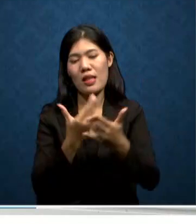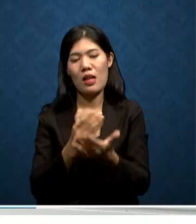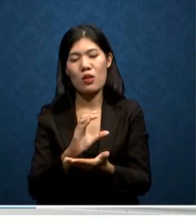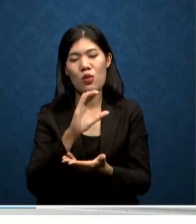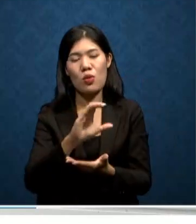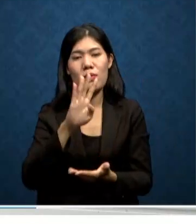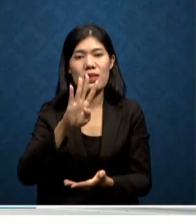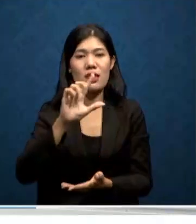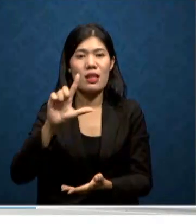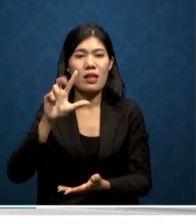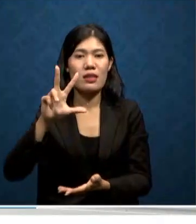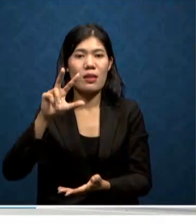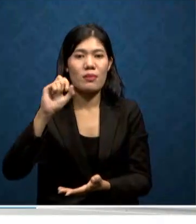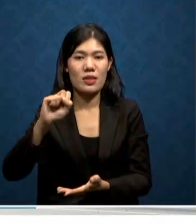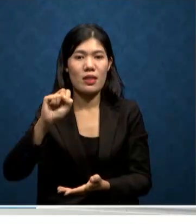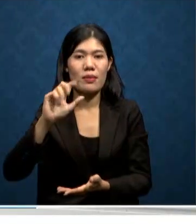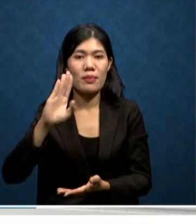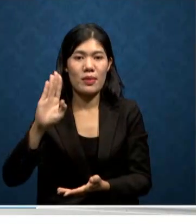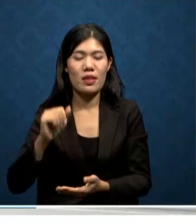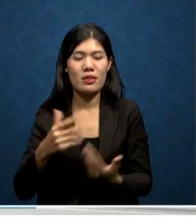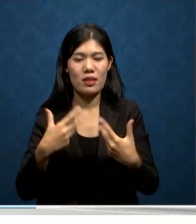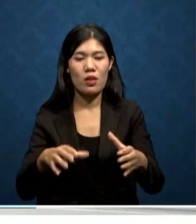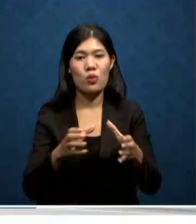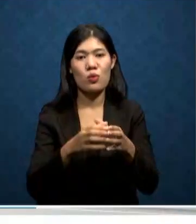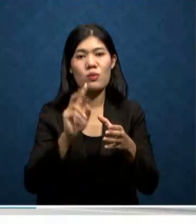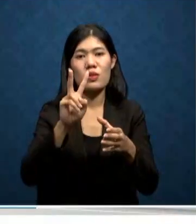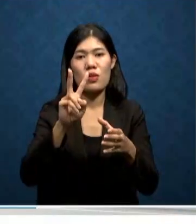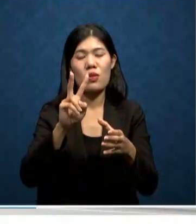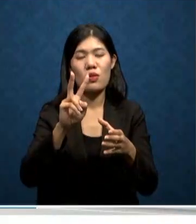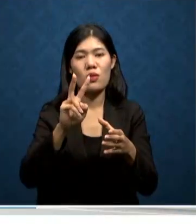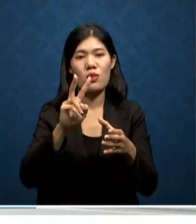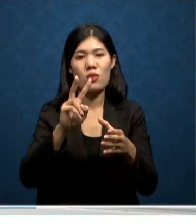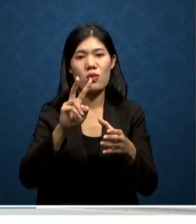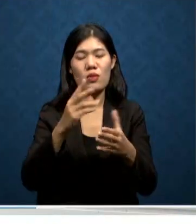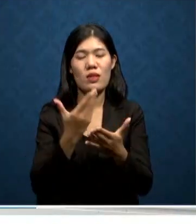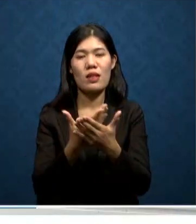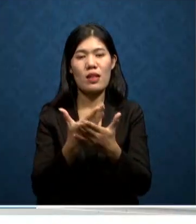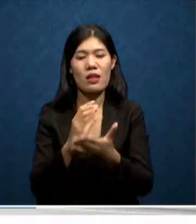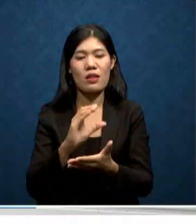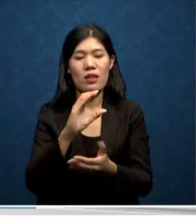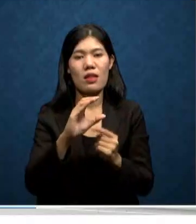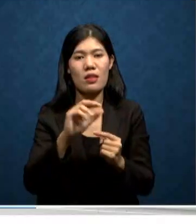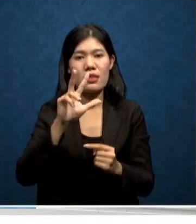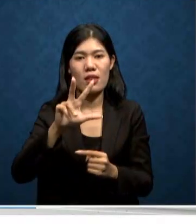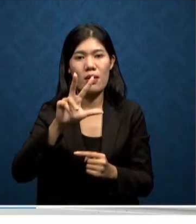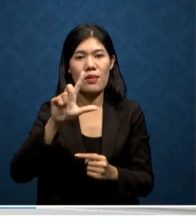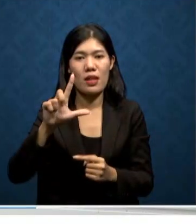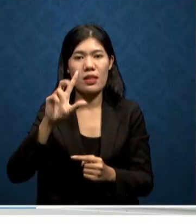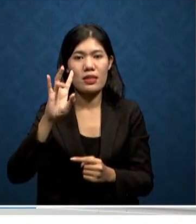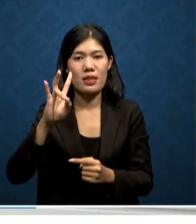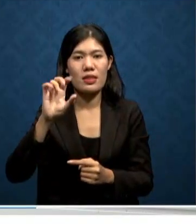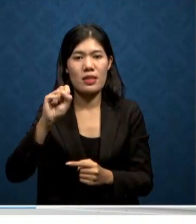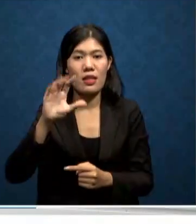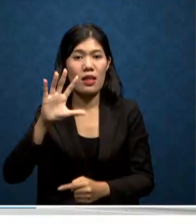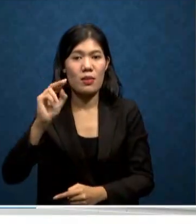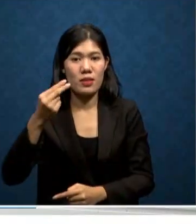ไป 4,้า 300,000บาทกลุ่มที่ 2ได้งบประมาณ 3, 750,000